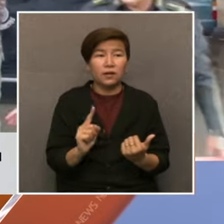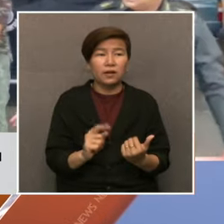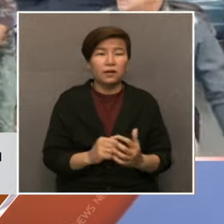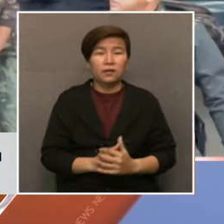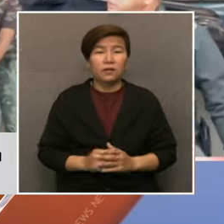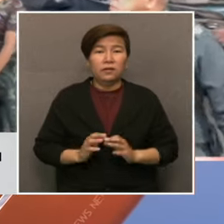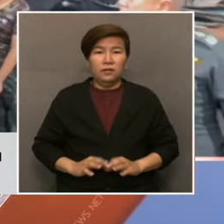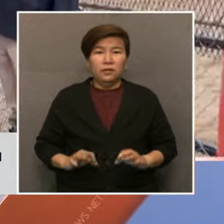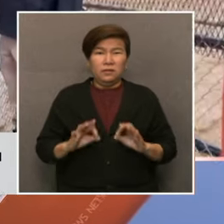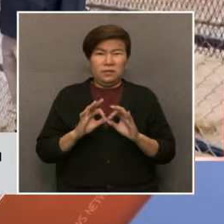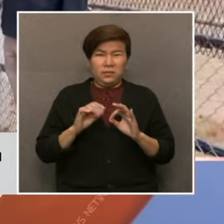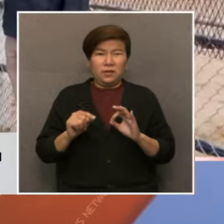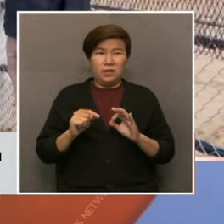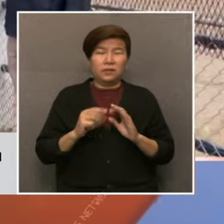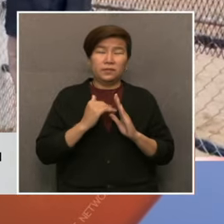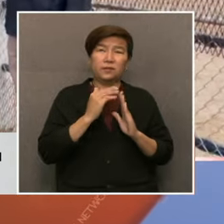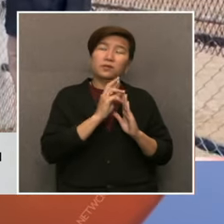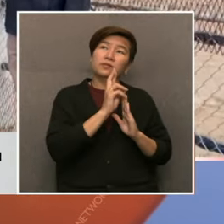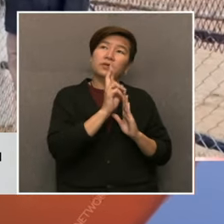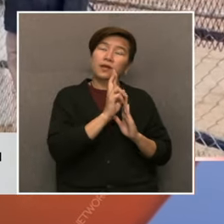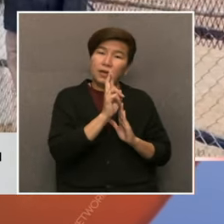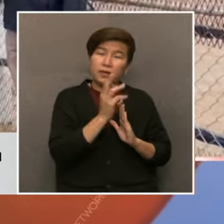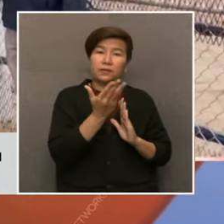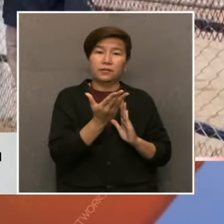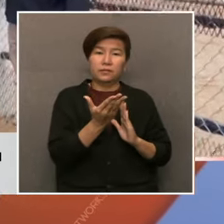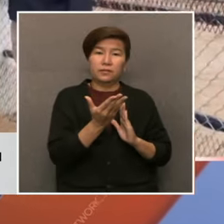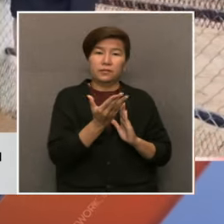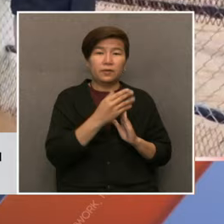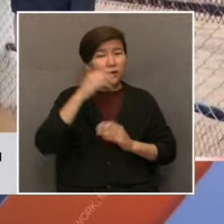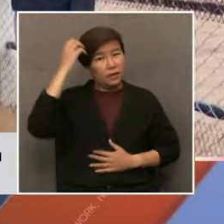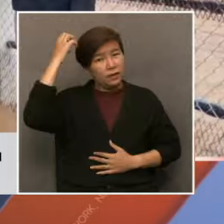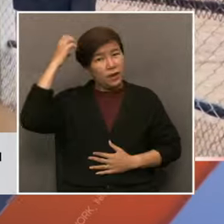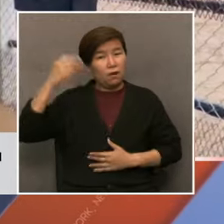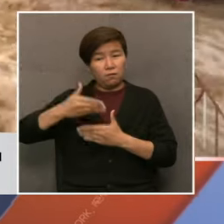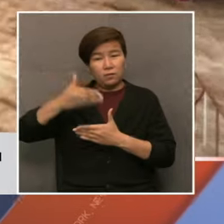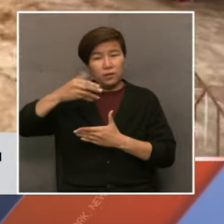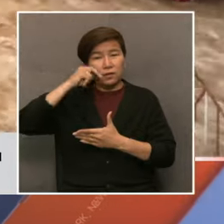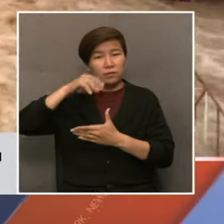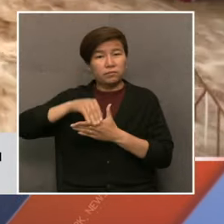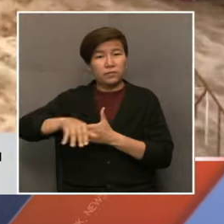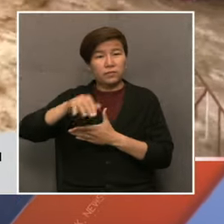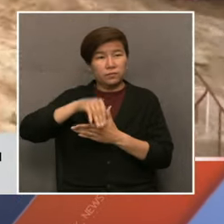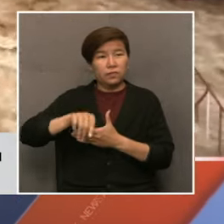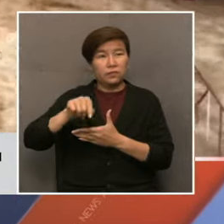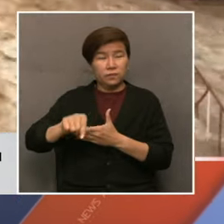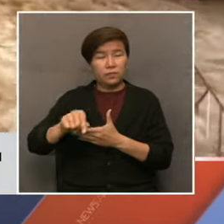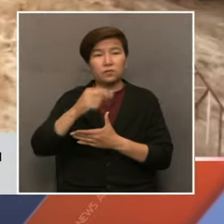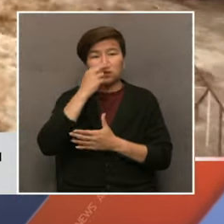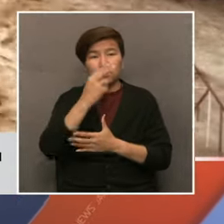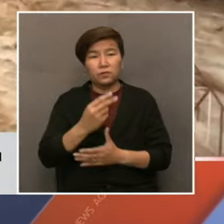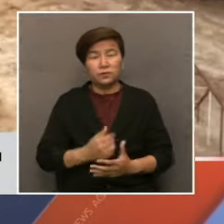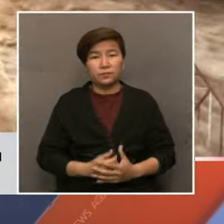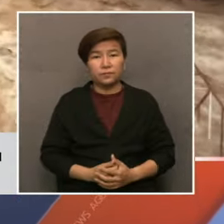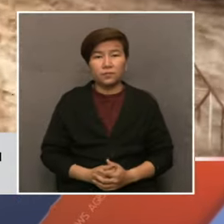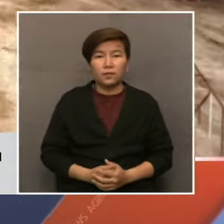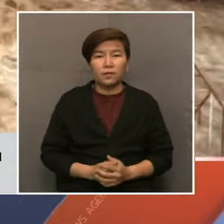างบนทางตอนบนนะครับอย่างเชียงรายทางลาวก็จะเริ่มมีการปล่อยน้ำลงมานะครับต่อไปก็คือทางด้านน